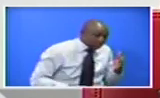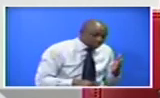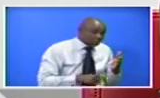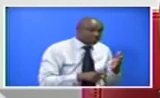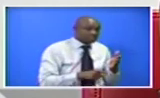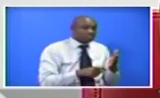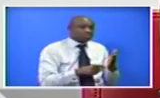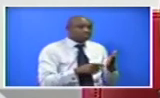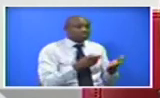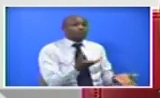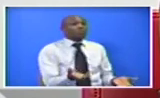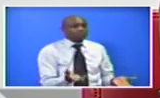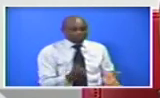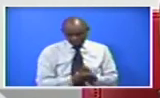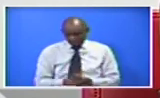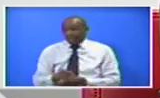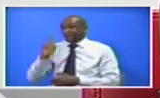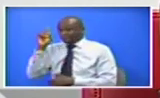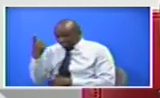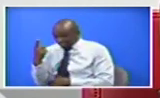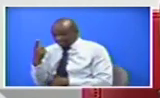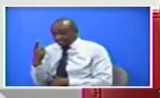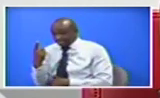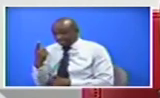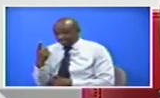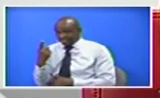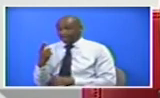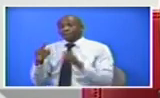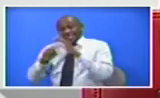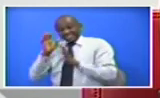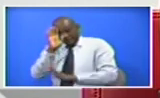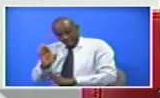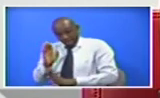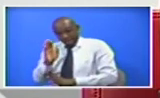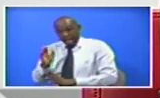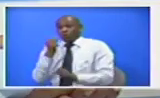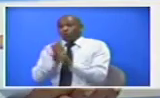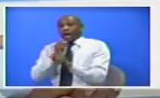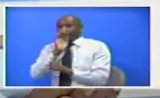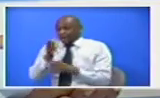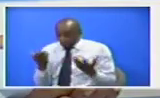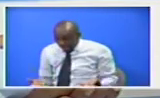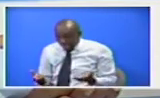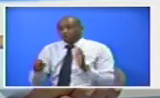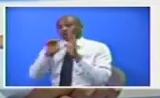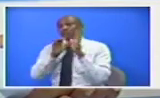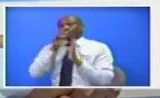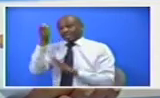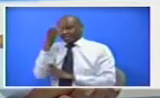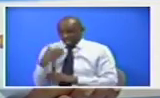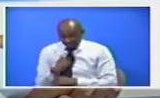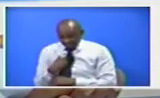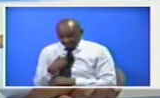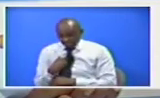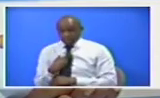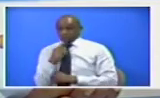wapi? Unajua kwanza baraza la mawaziri kazi yao imeandikwa katika katiba ya Kenya. Naam.